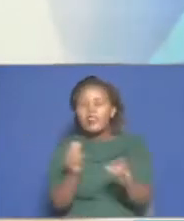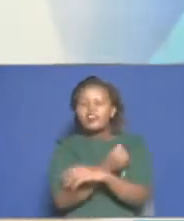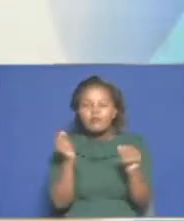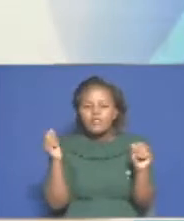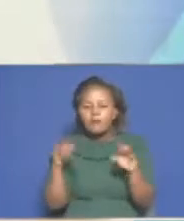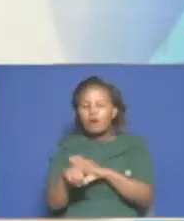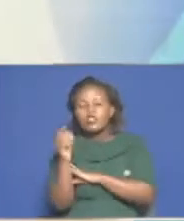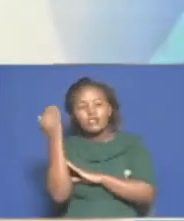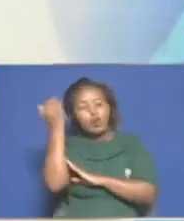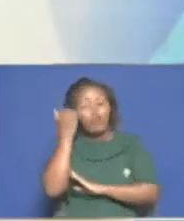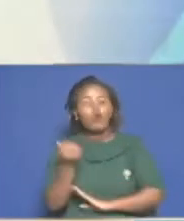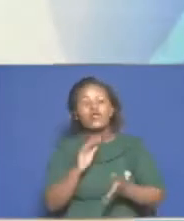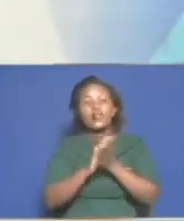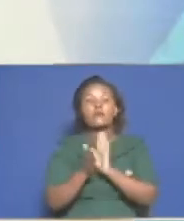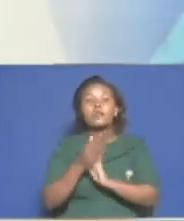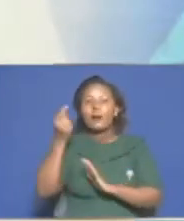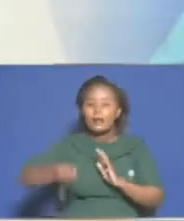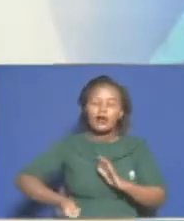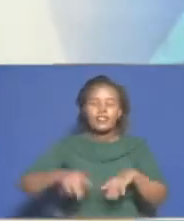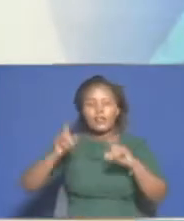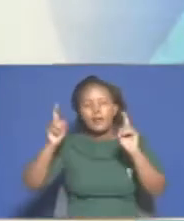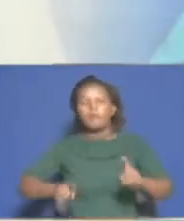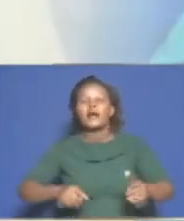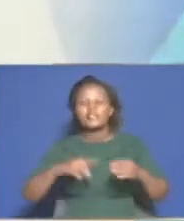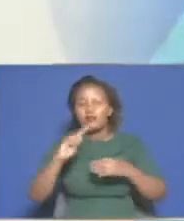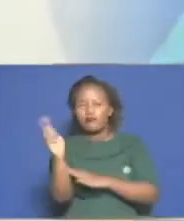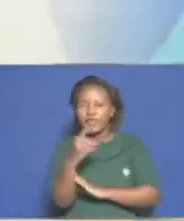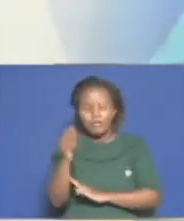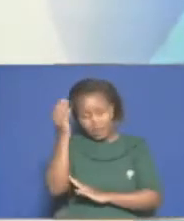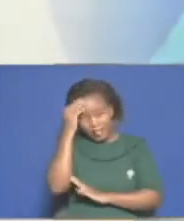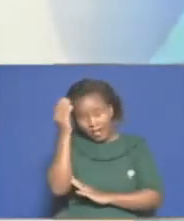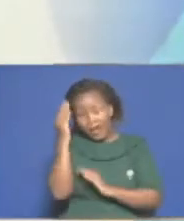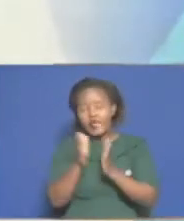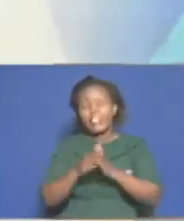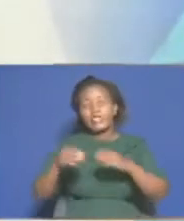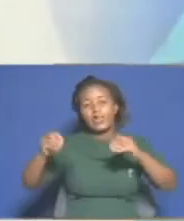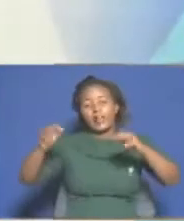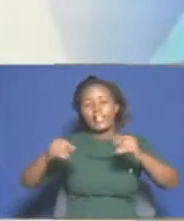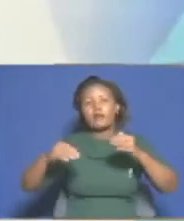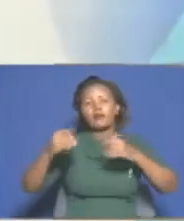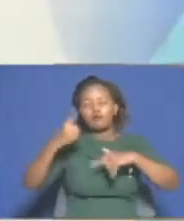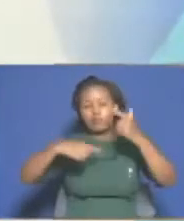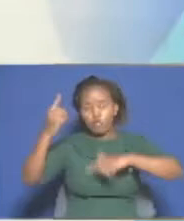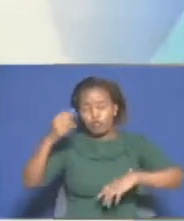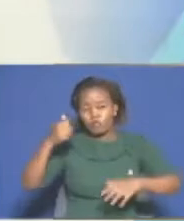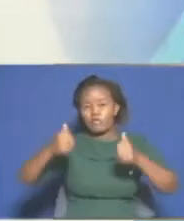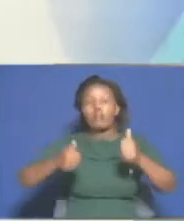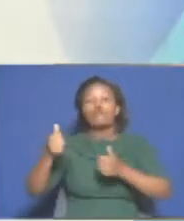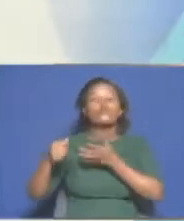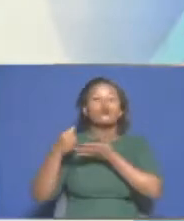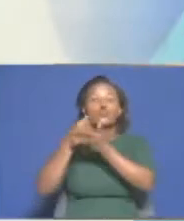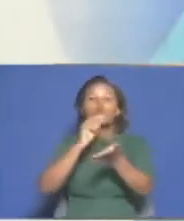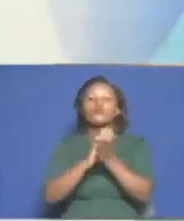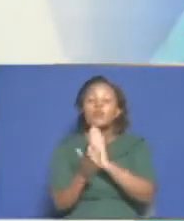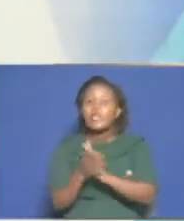judge. Lazima uweze kupitia viwango vya elimu na uwe na zile academic qualifications zenye zitakuwezesha kuwa hakimu.